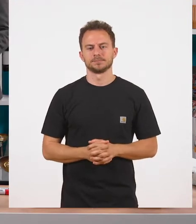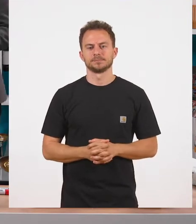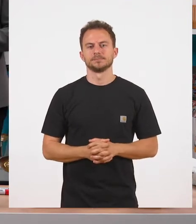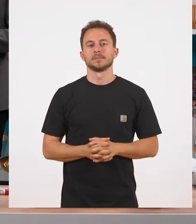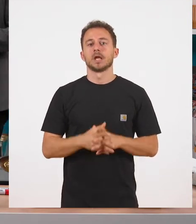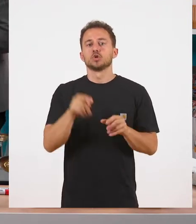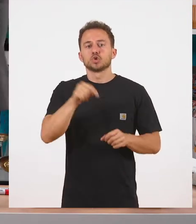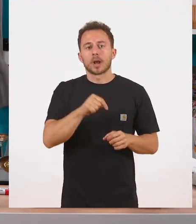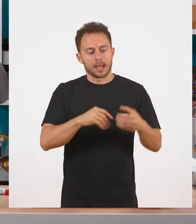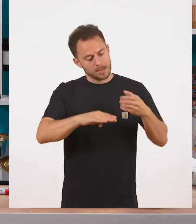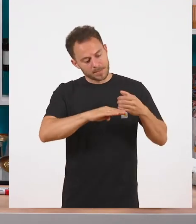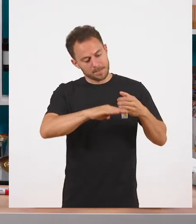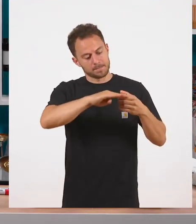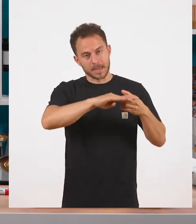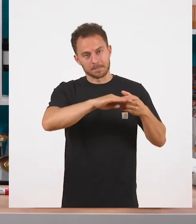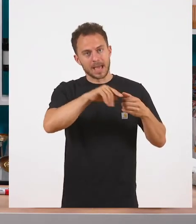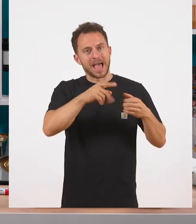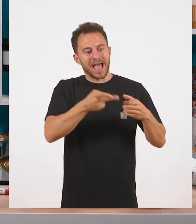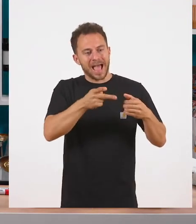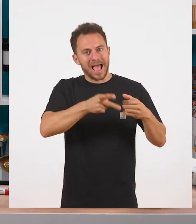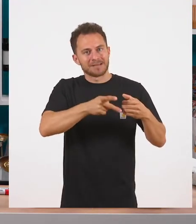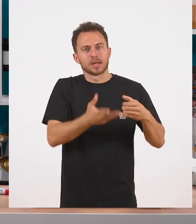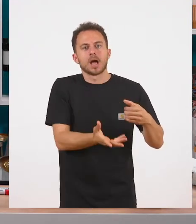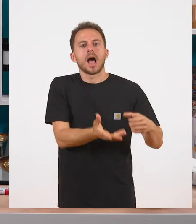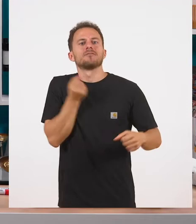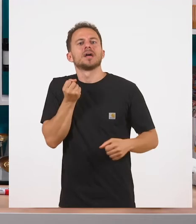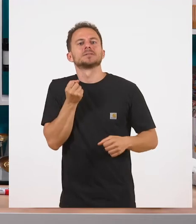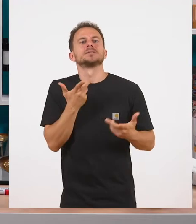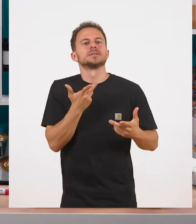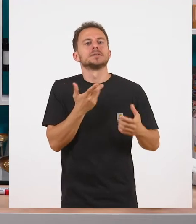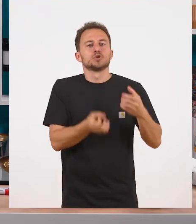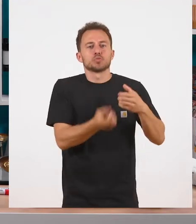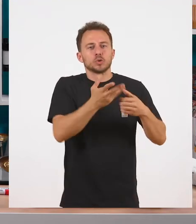ml. Αν αφαιρέσω τον τελικό όγκο του νερού